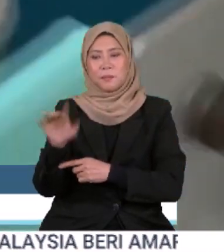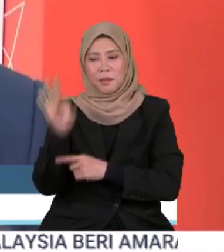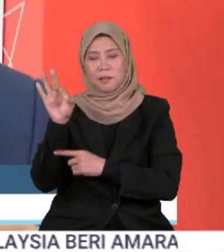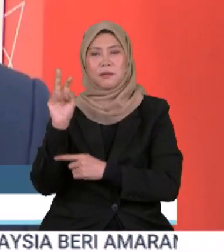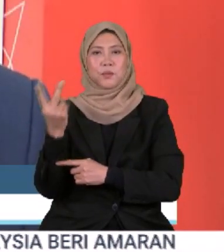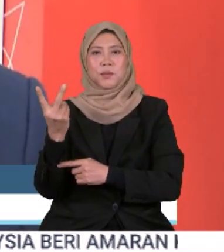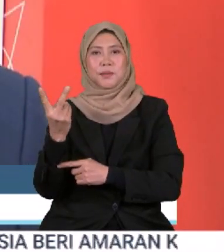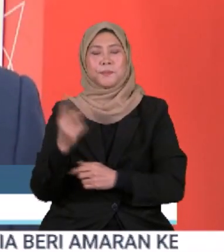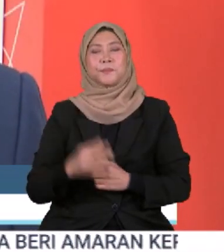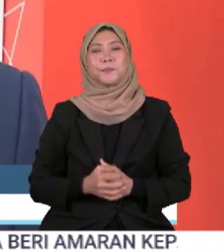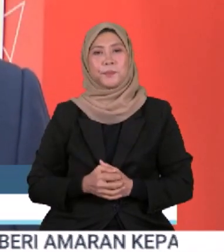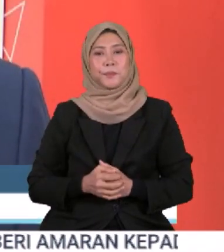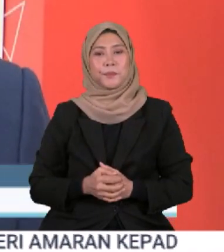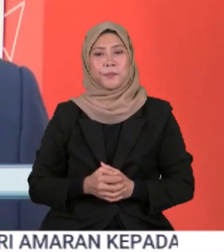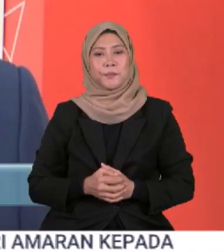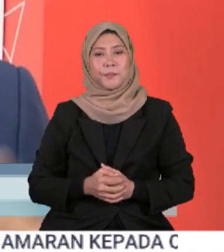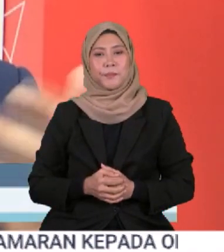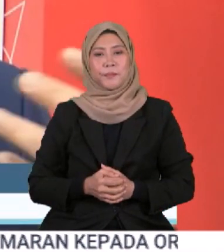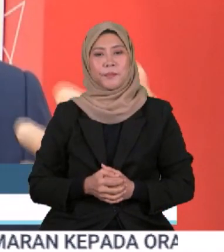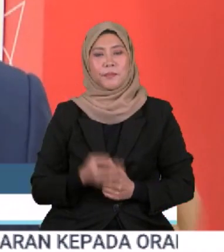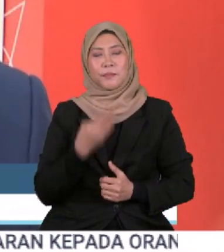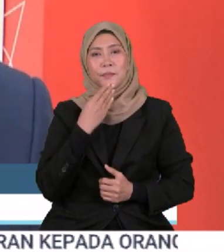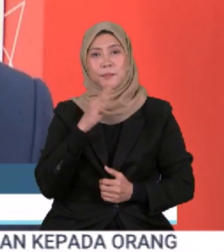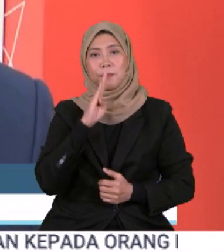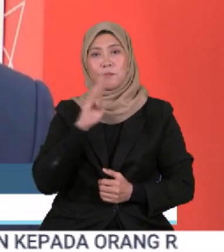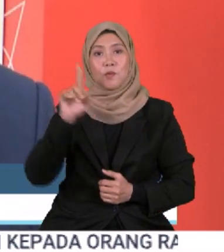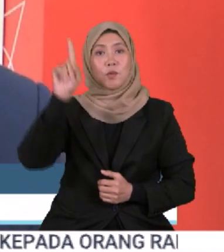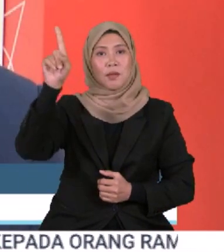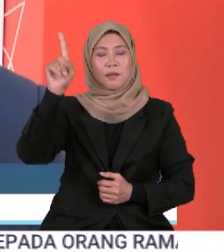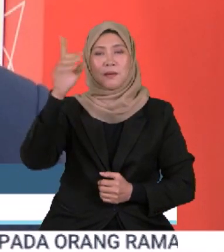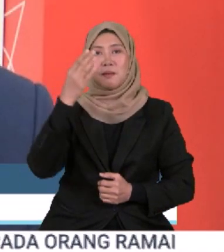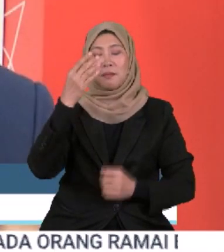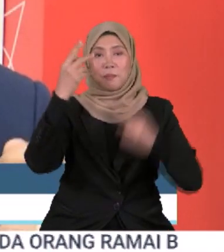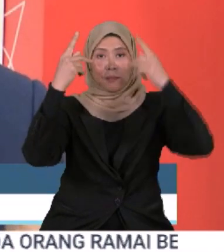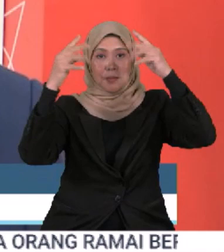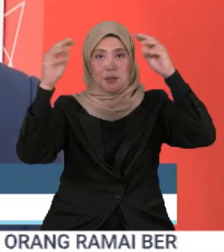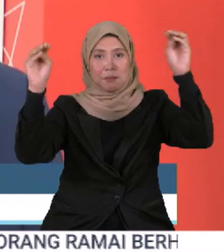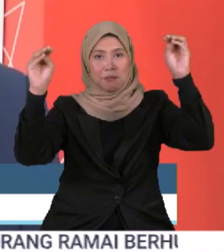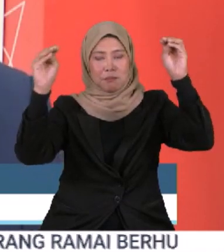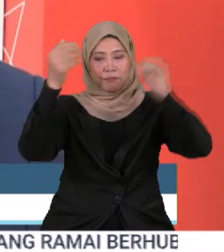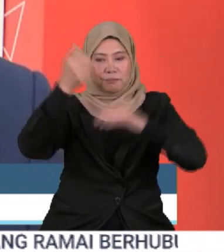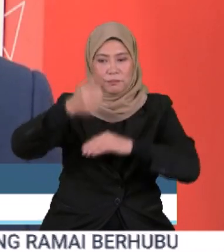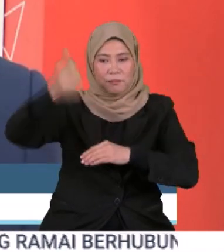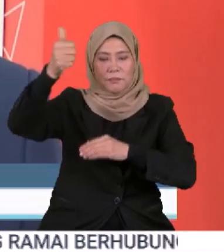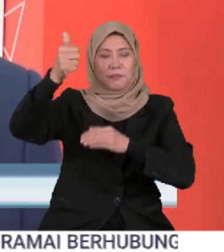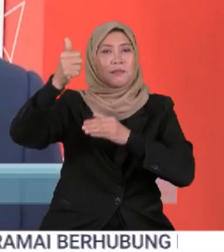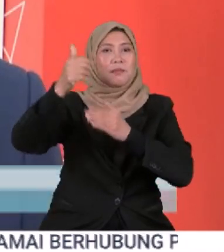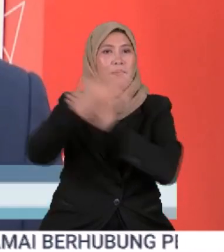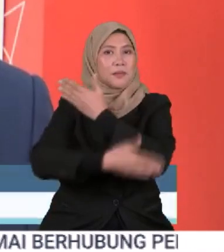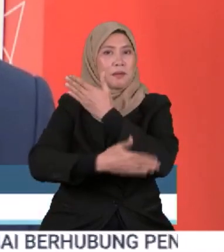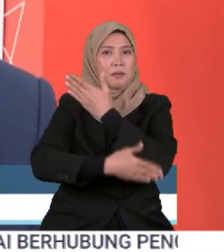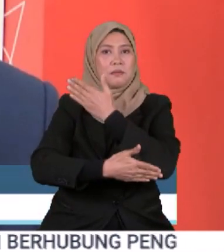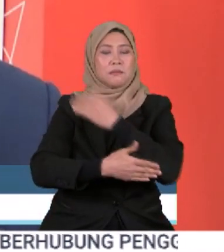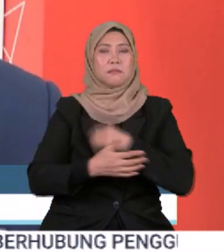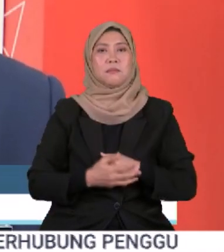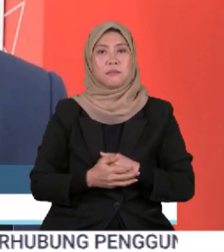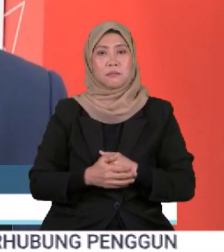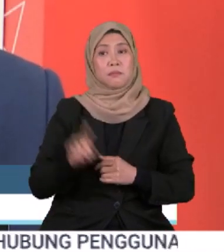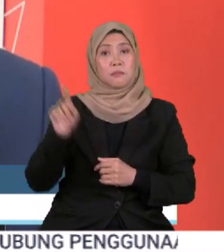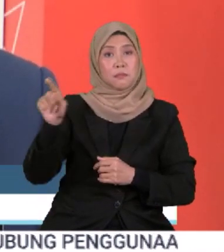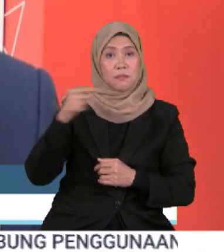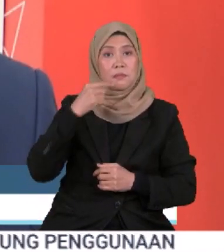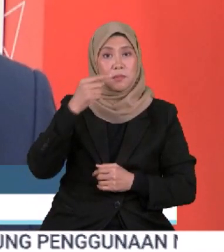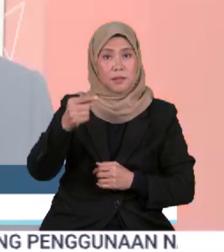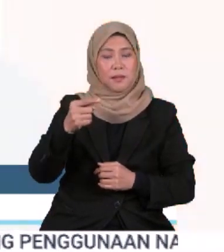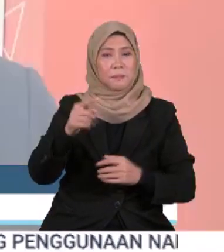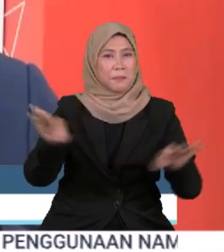kedua. Alhamdulillah. Apabila Yang Amat Berhormat Perdana Menteri ya, memegang teraju negara ini, antara perkara utama yang ditekankan